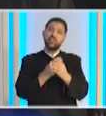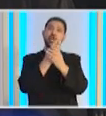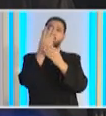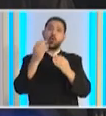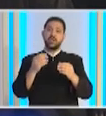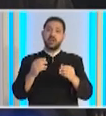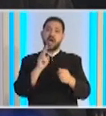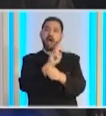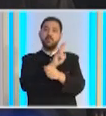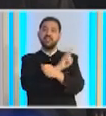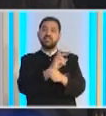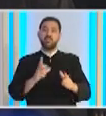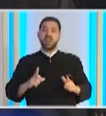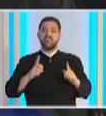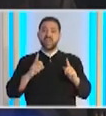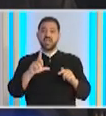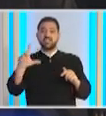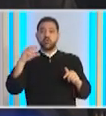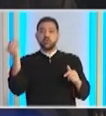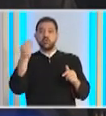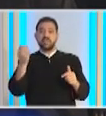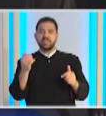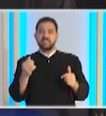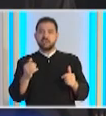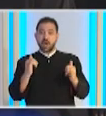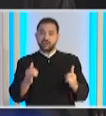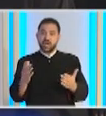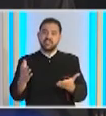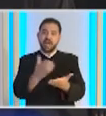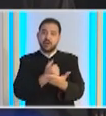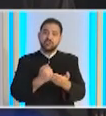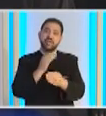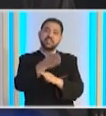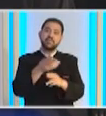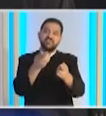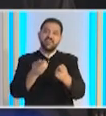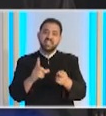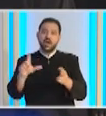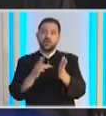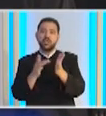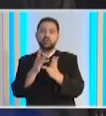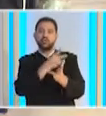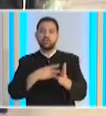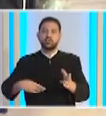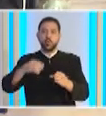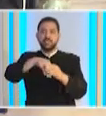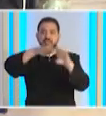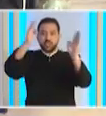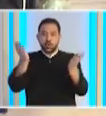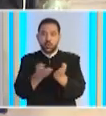procesul de înduhovnicire. A participat la viața lui Dumnezeu. Ori această premisă am câștigat-o noi prin întruparea lui Hristos.